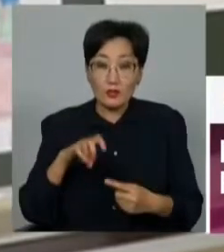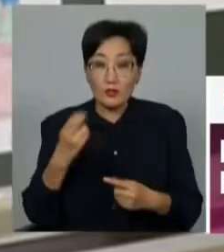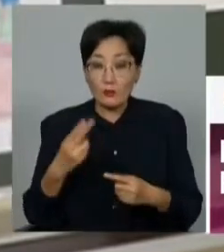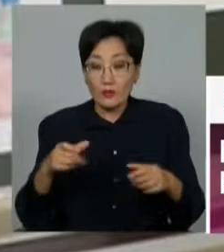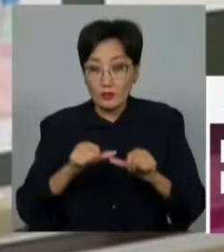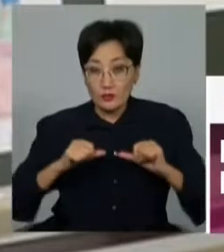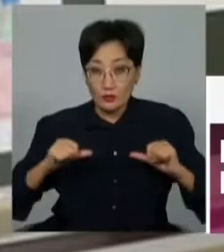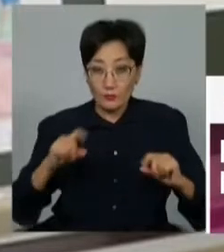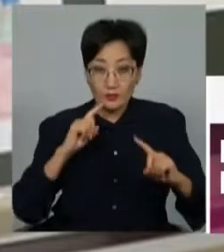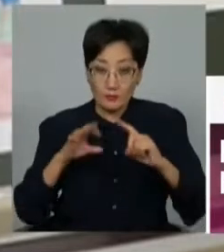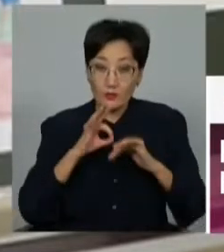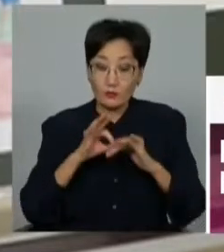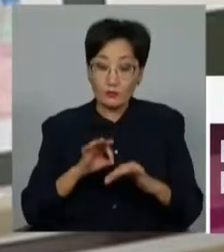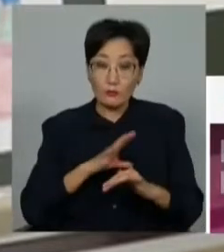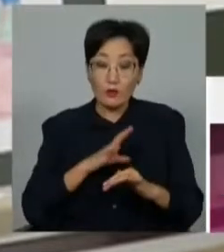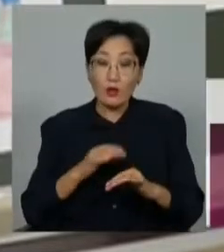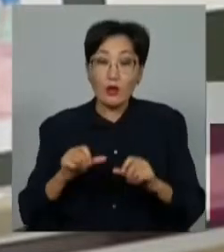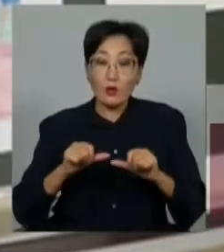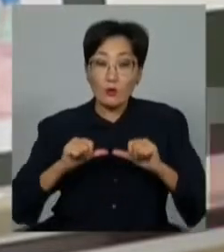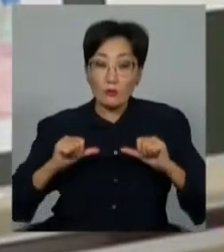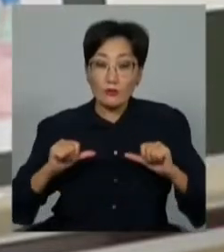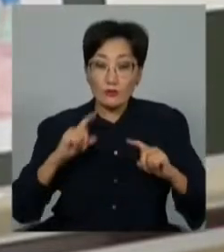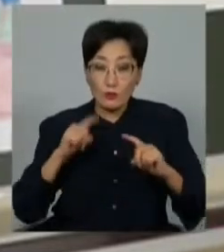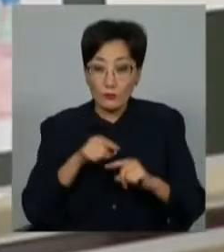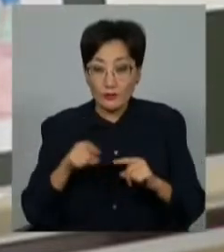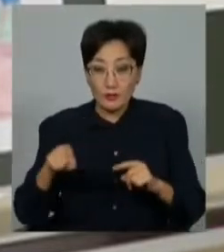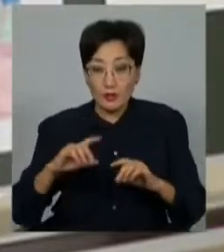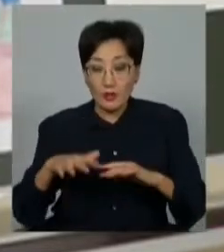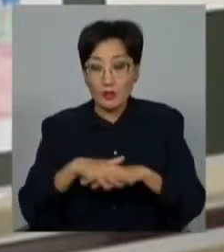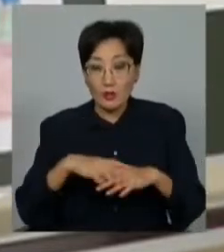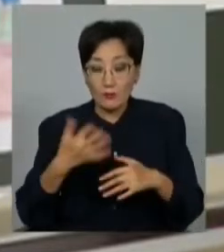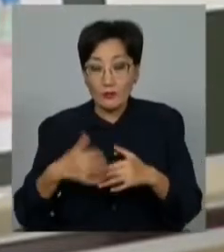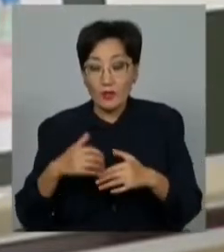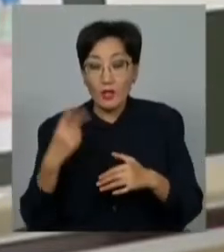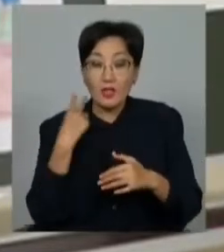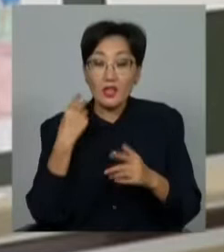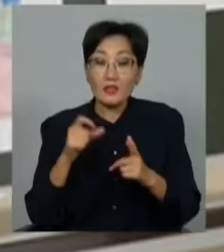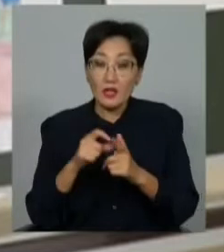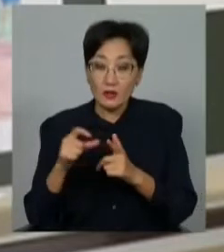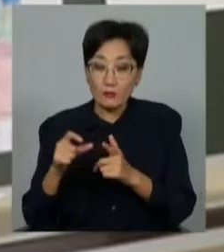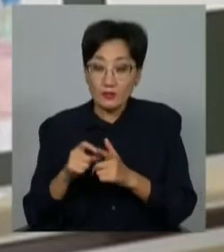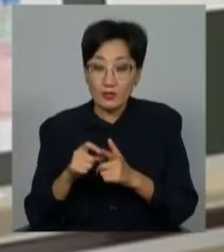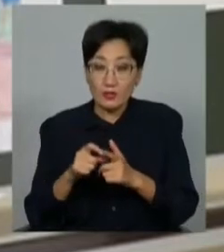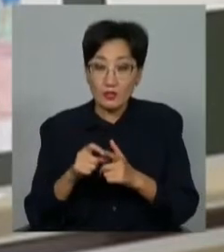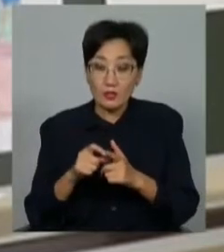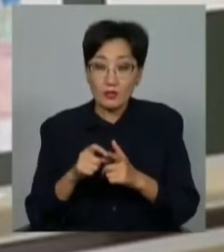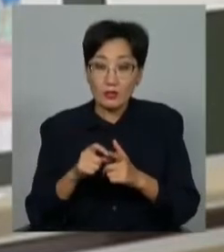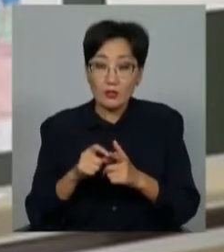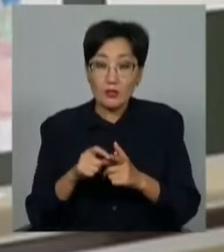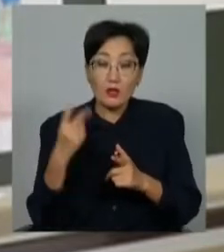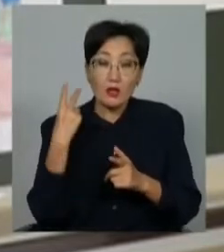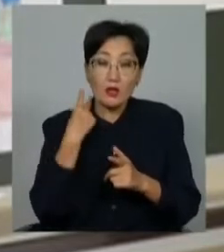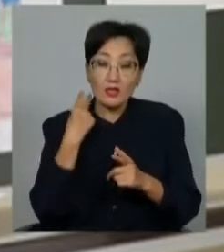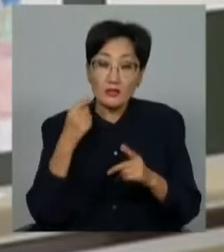комиссияның отырысы өткен болатын. Отырыс барысында халық арасында латын әріпін латын қарпіне